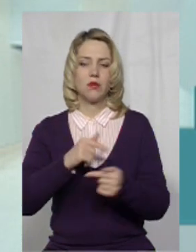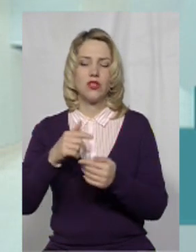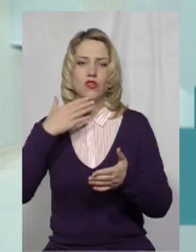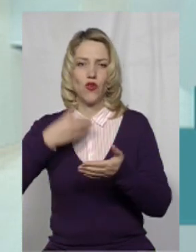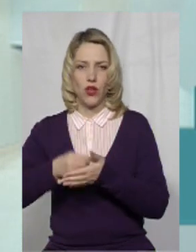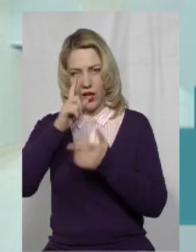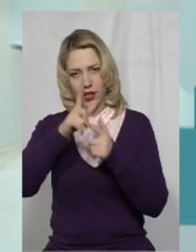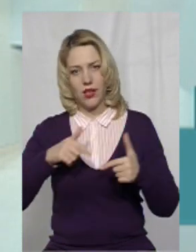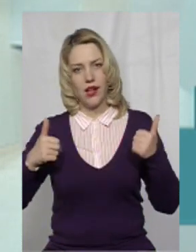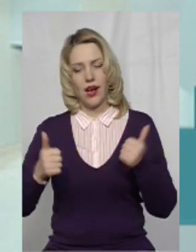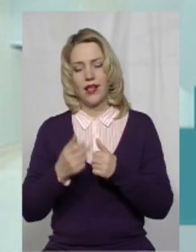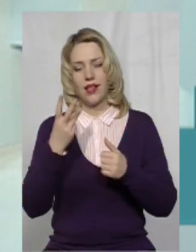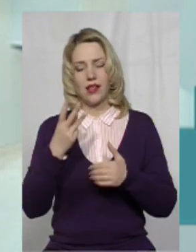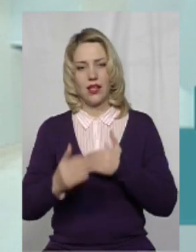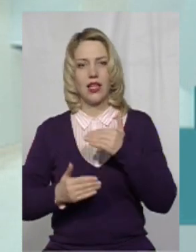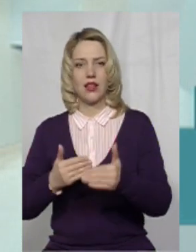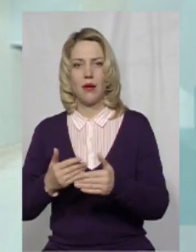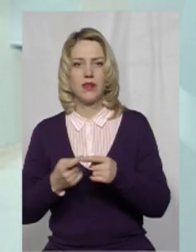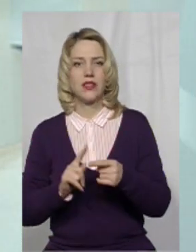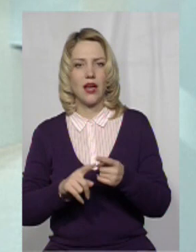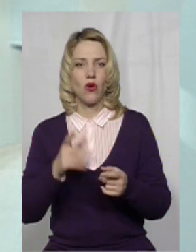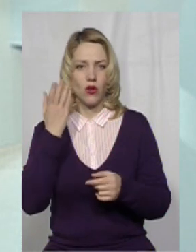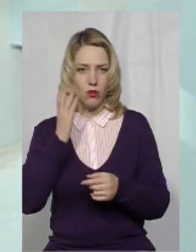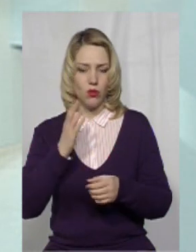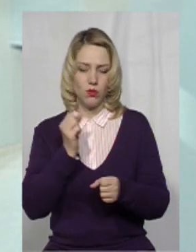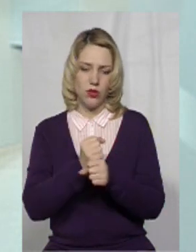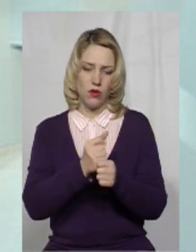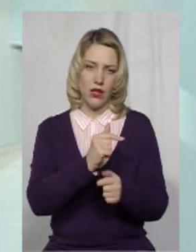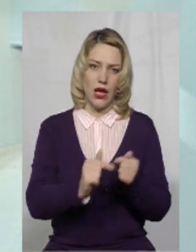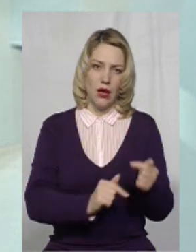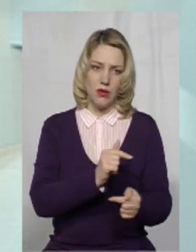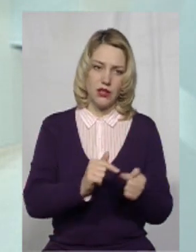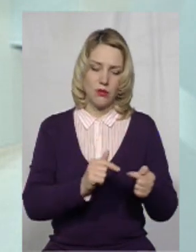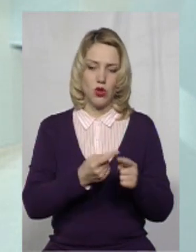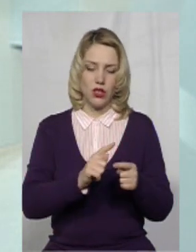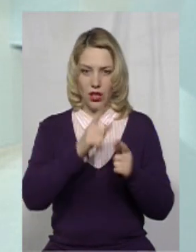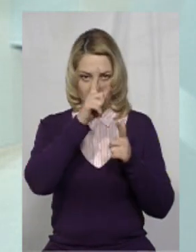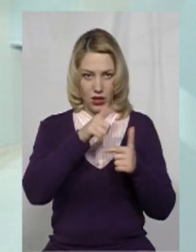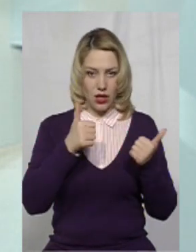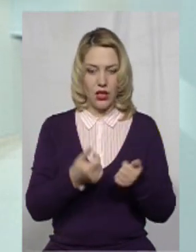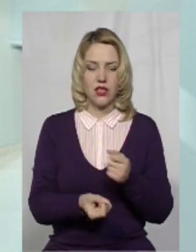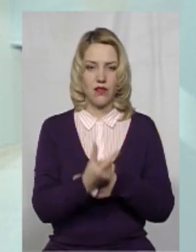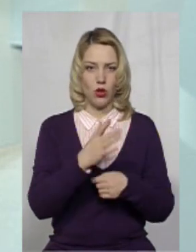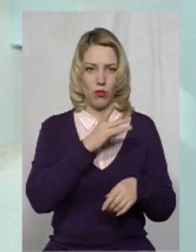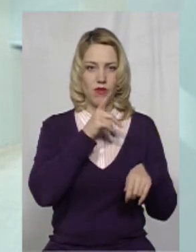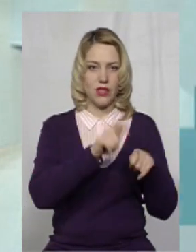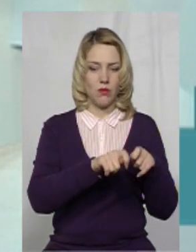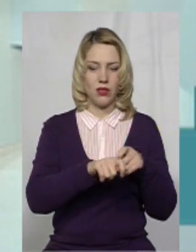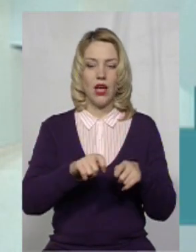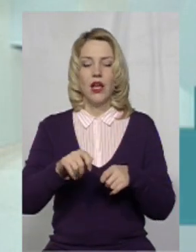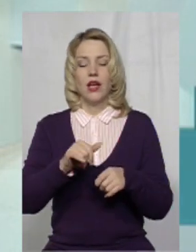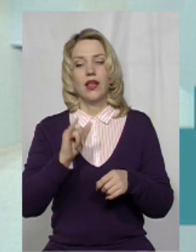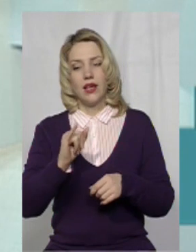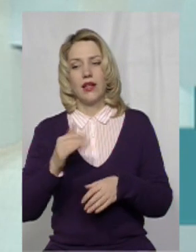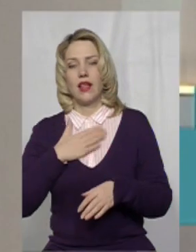третій етап цього, якби завершальний, який повинен бути, це вже коли буде працювати бізнесмен безпосередньо тієї країни, звідки був експерт, і наш бізнесмен, коли він